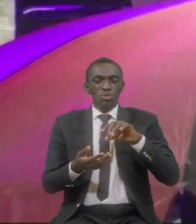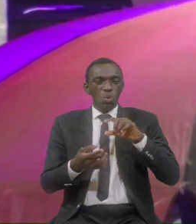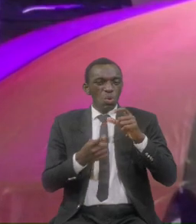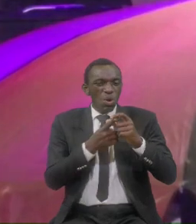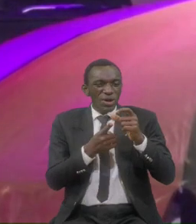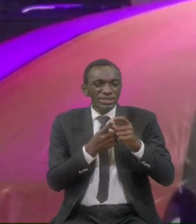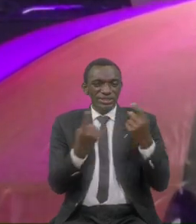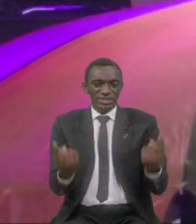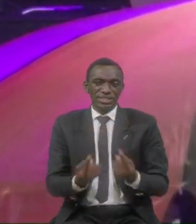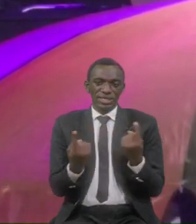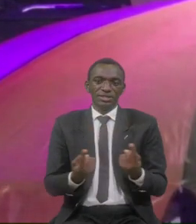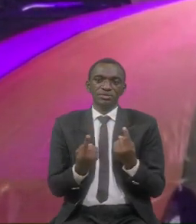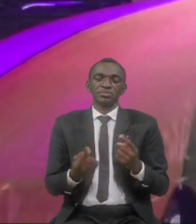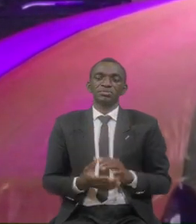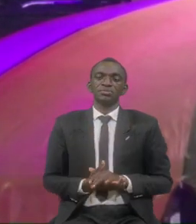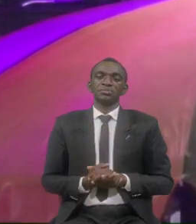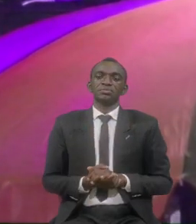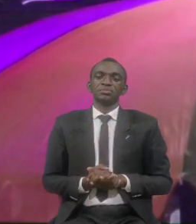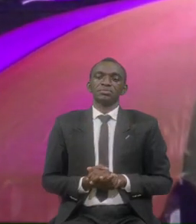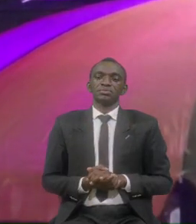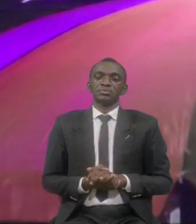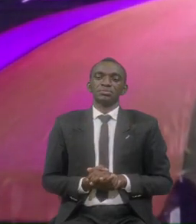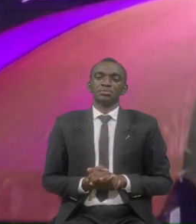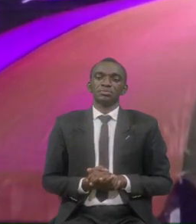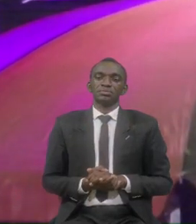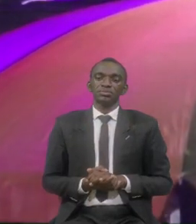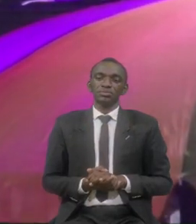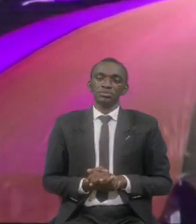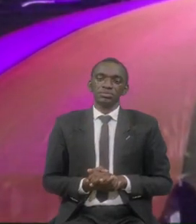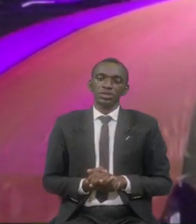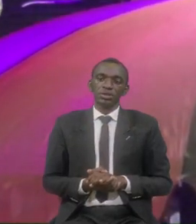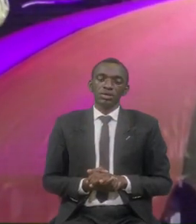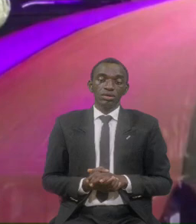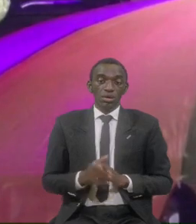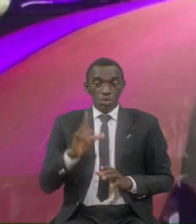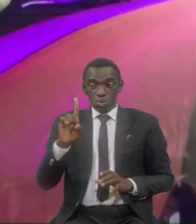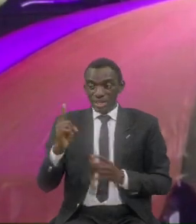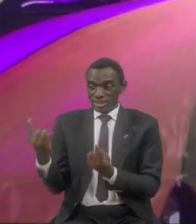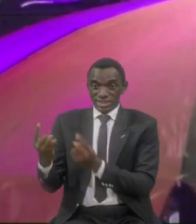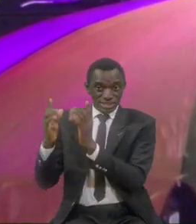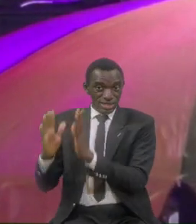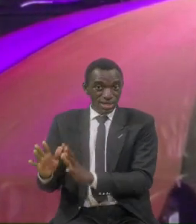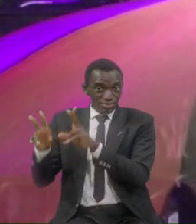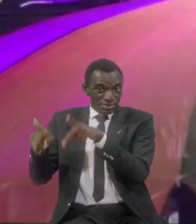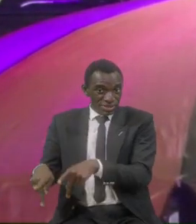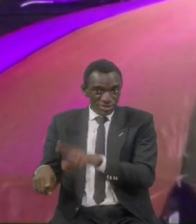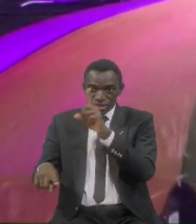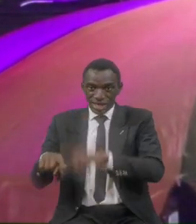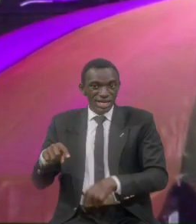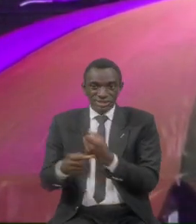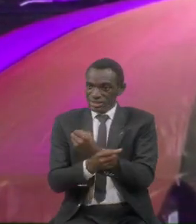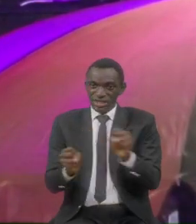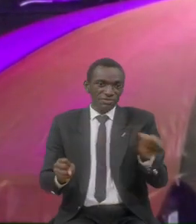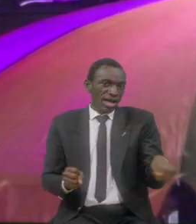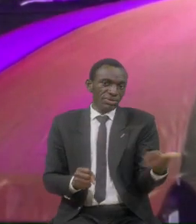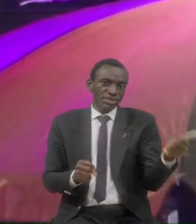matao matagusa siya gilamaan sa atong ginatawag nga sala. One sinner cannot save another sinner. Usa ka